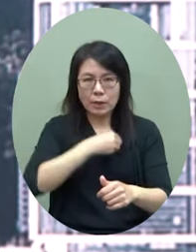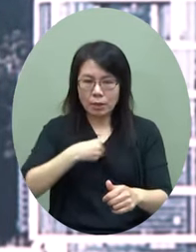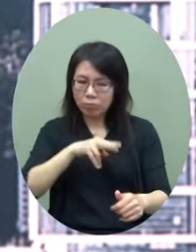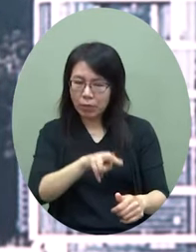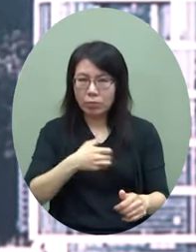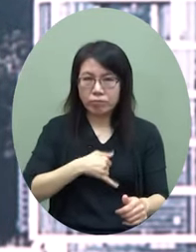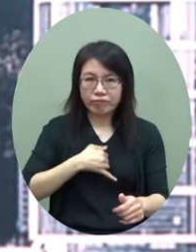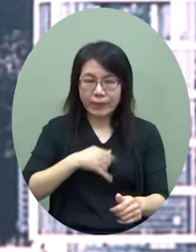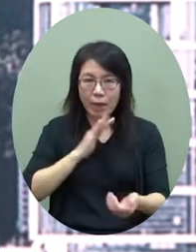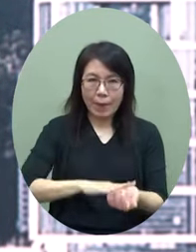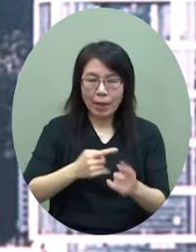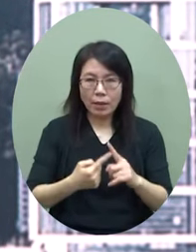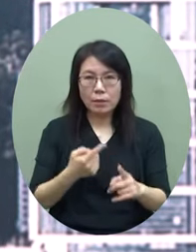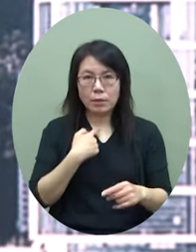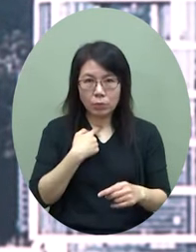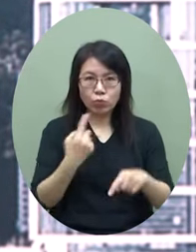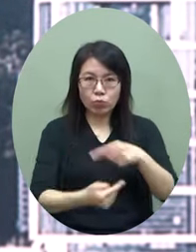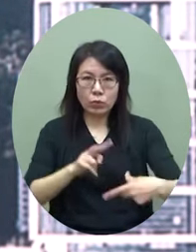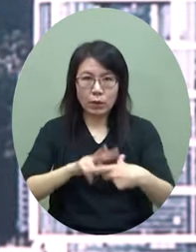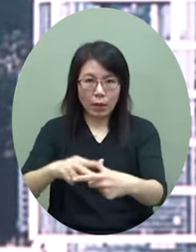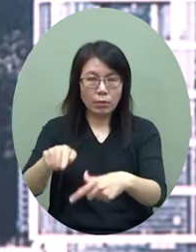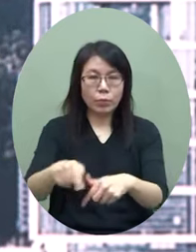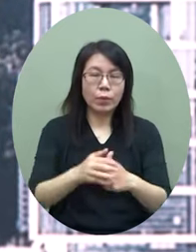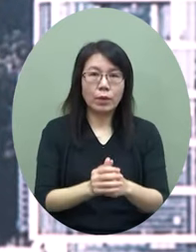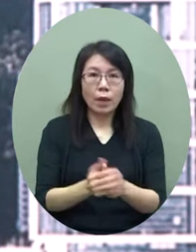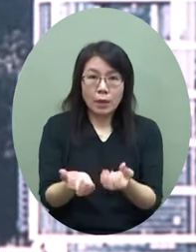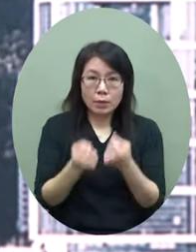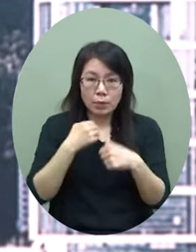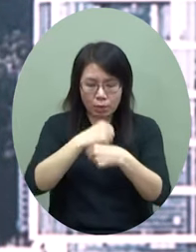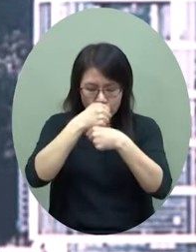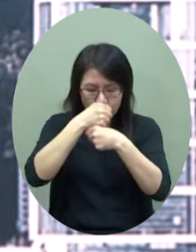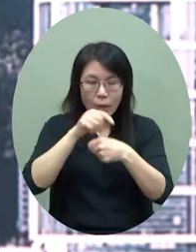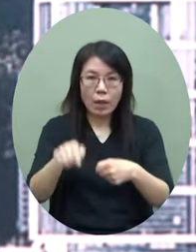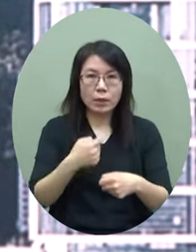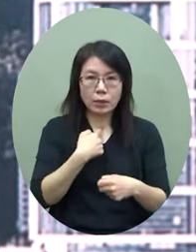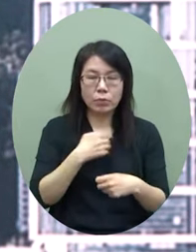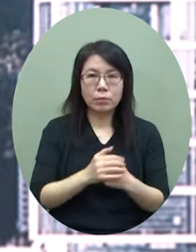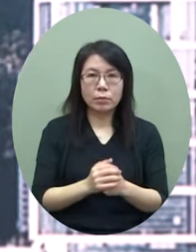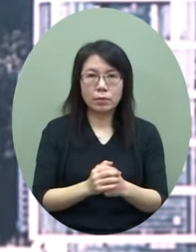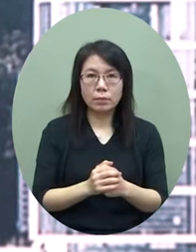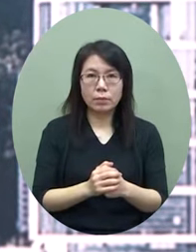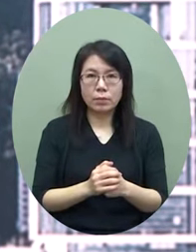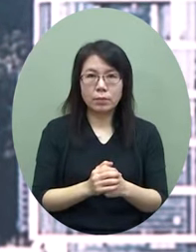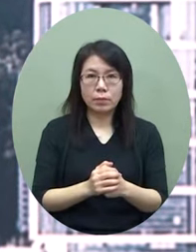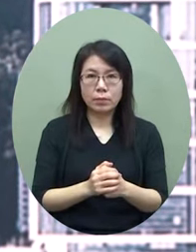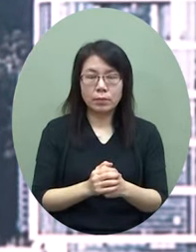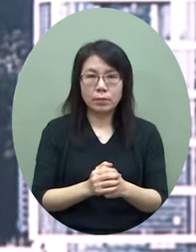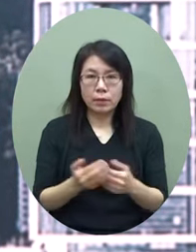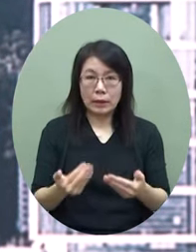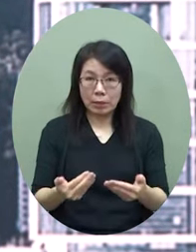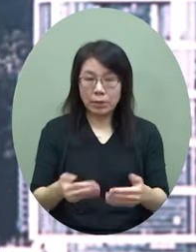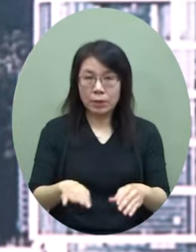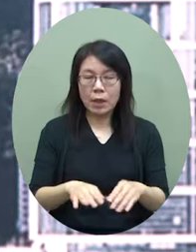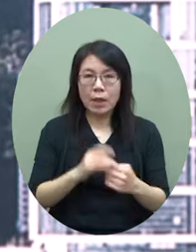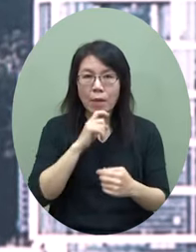到有病症的病人是需要转介接受检测自从这一波是有8